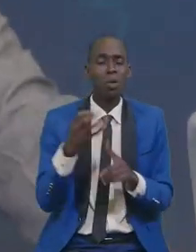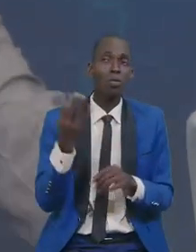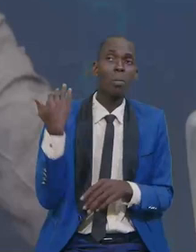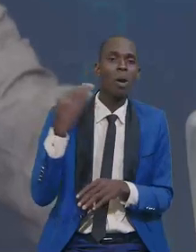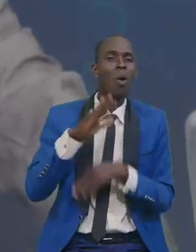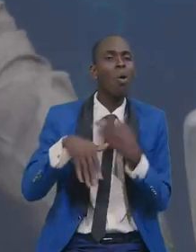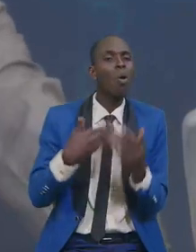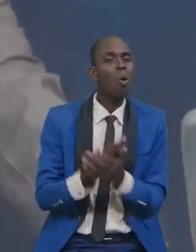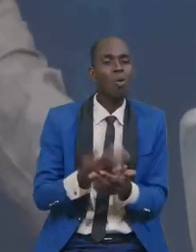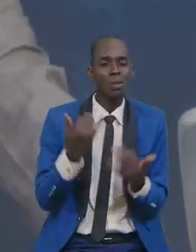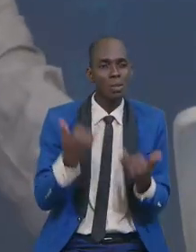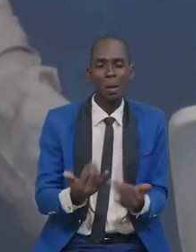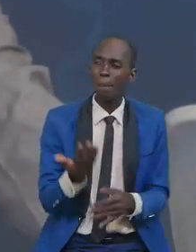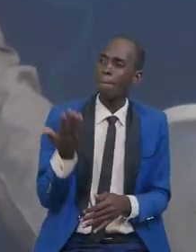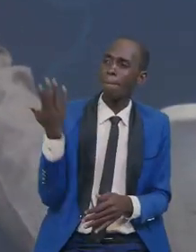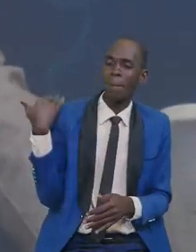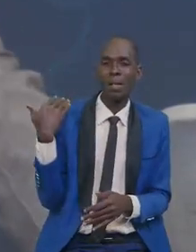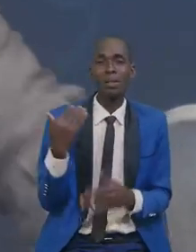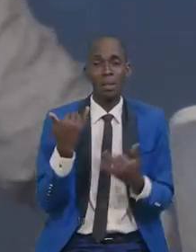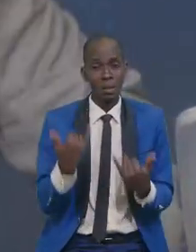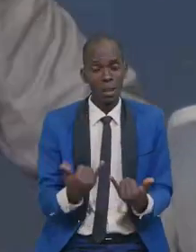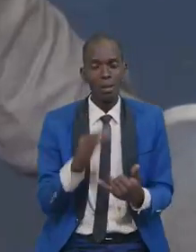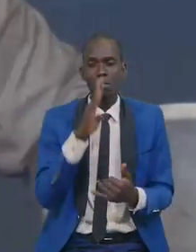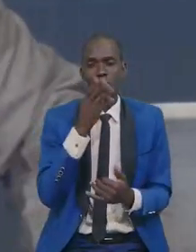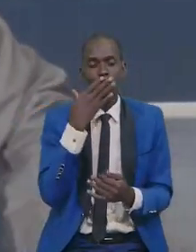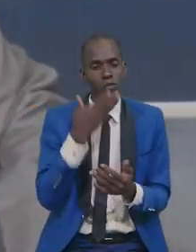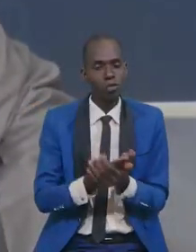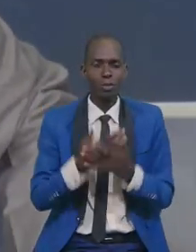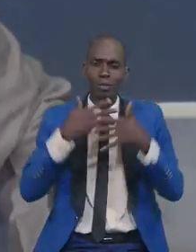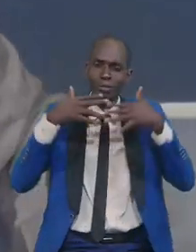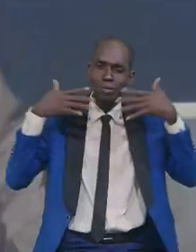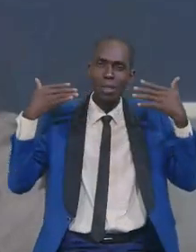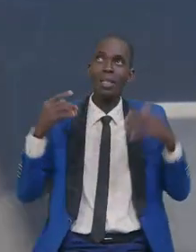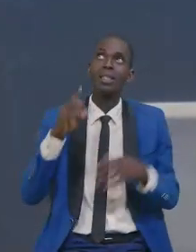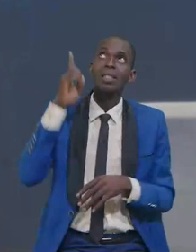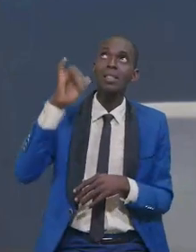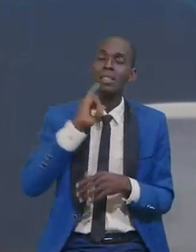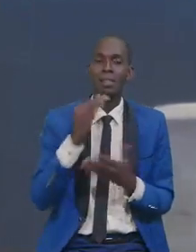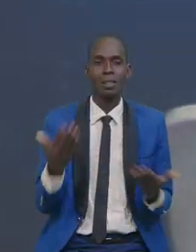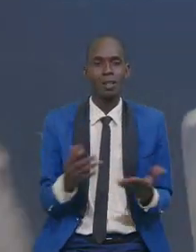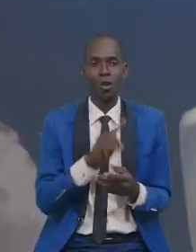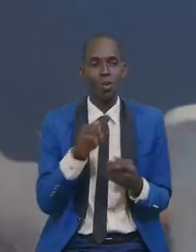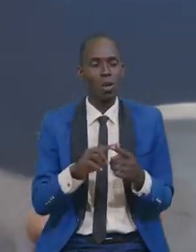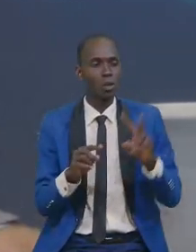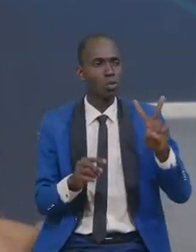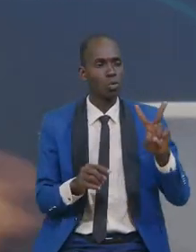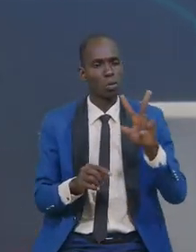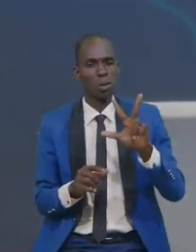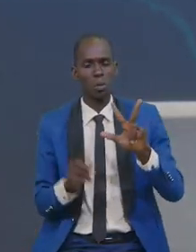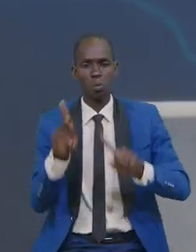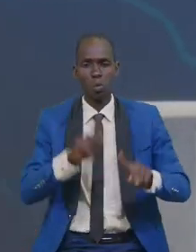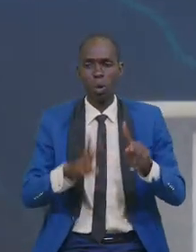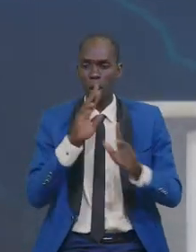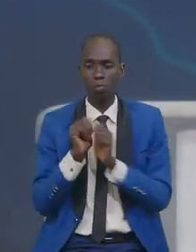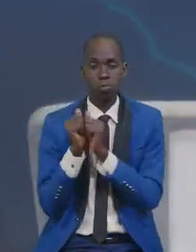la dépravation, la privation du passé, tout doit prendre fin. Prends courage. Il t'appelle. Il est là. Avec là où deux ou trois sont assemblés en mon